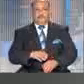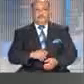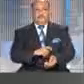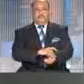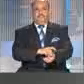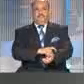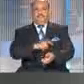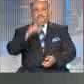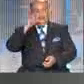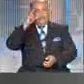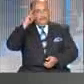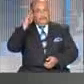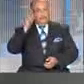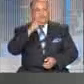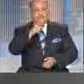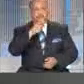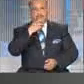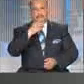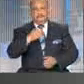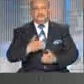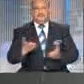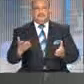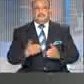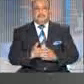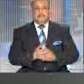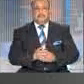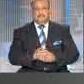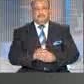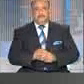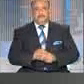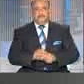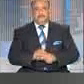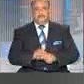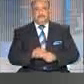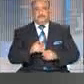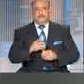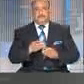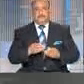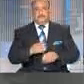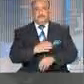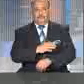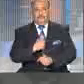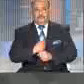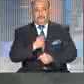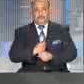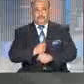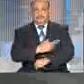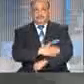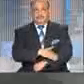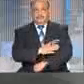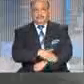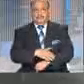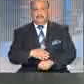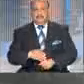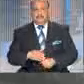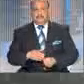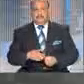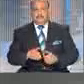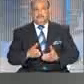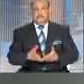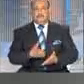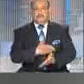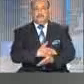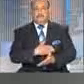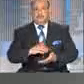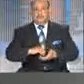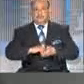ما راني كان نلقاهم مقرفين. علاش مقرفين؟ ما زلت ما نعرفش علاش، ما زلت مش عارف علاش. شنو ذنبنا كي قرفوا الا كان نلقاها الاداره مسكره